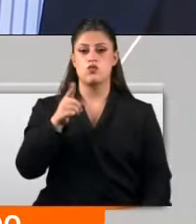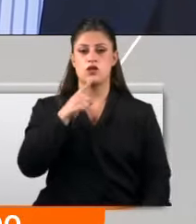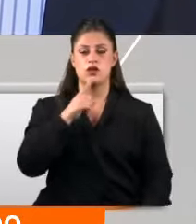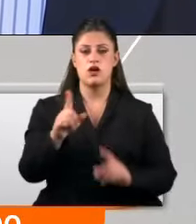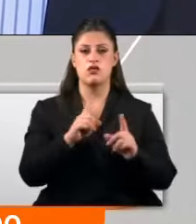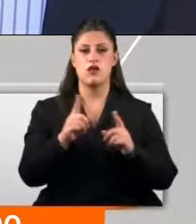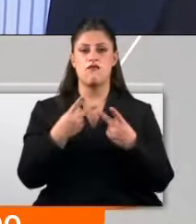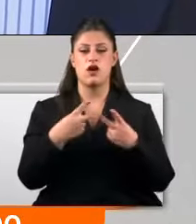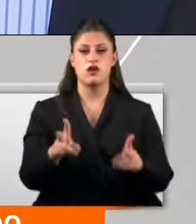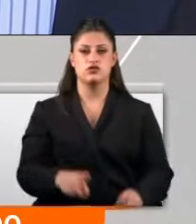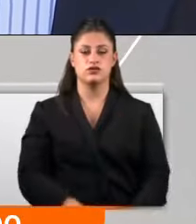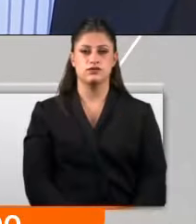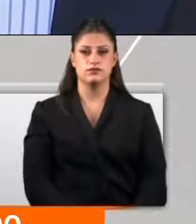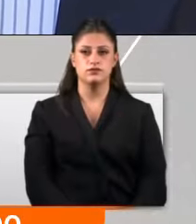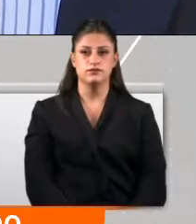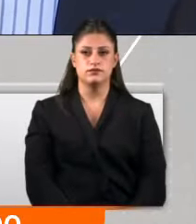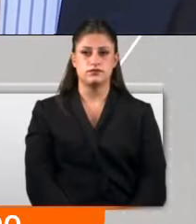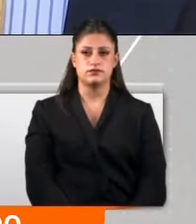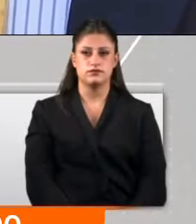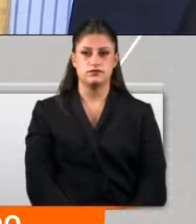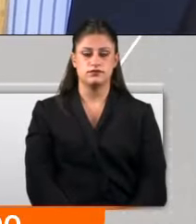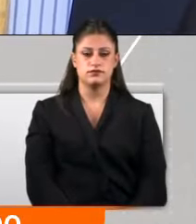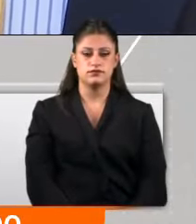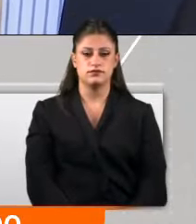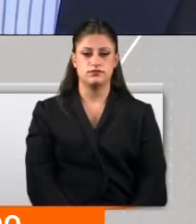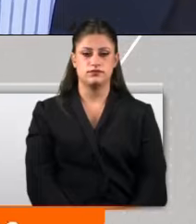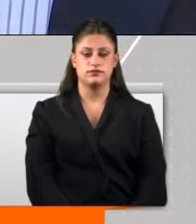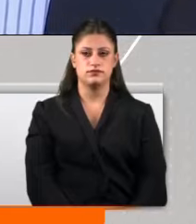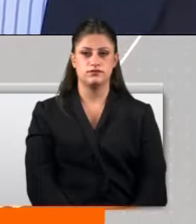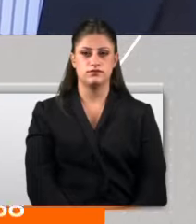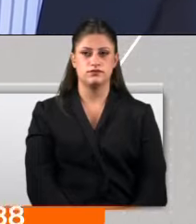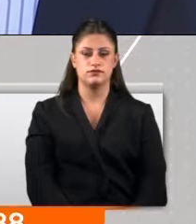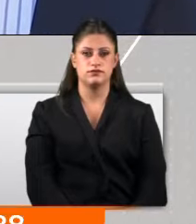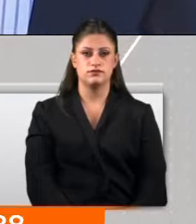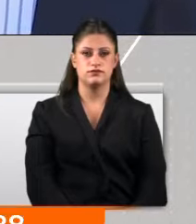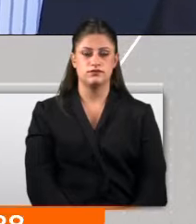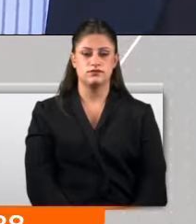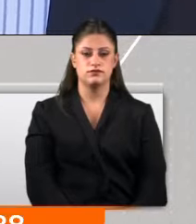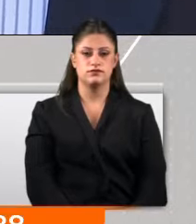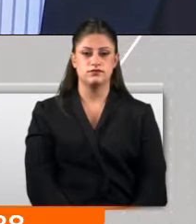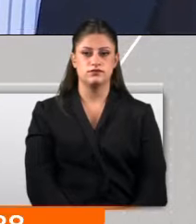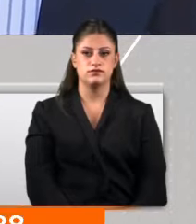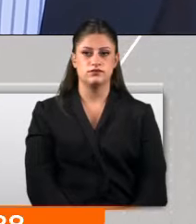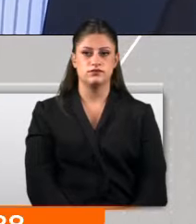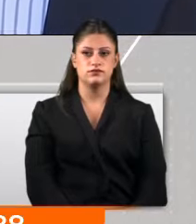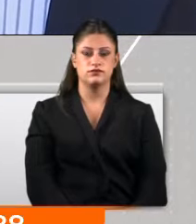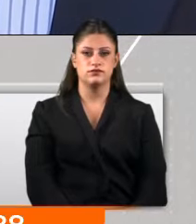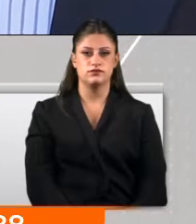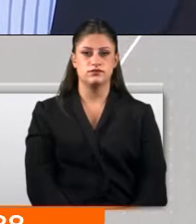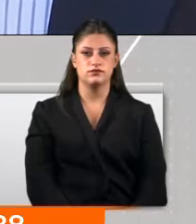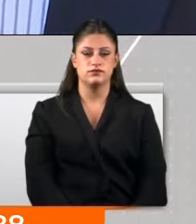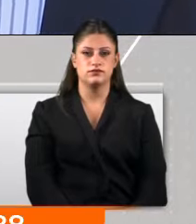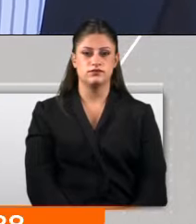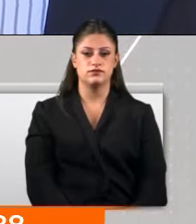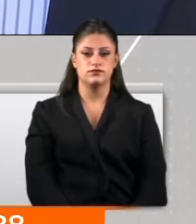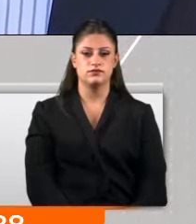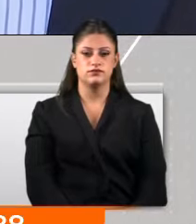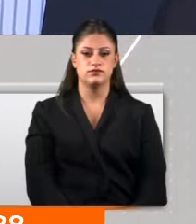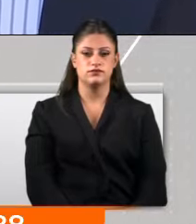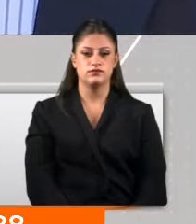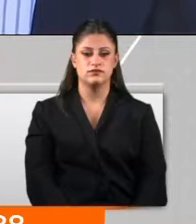hukuk sistemimize göre özellikle ceza hukukunda çok daha esnek. Bizdeki bir suçta ve cezada kanunluk ilkesi yok.